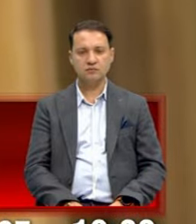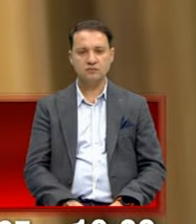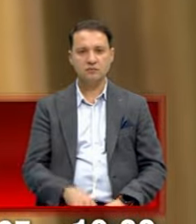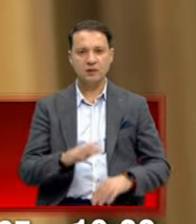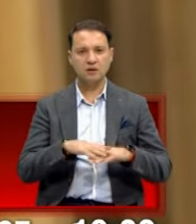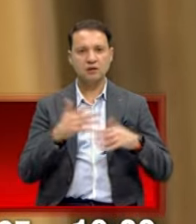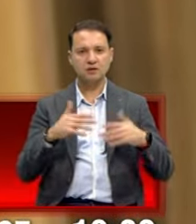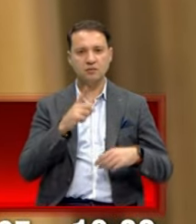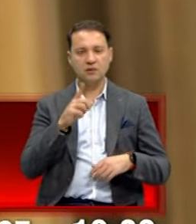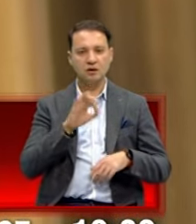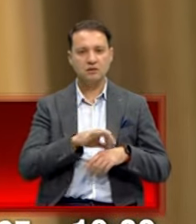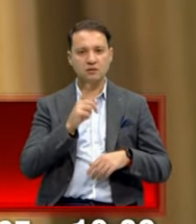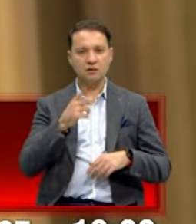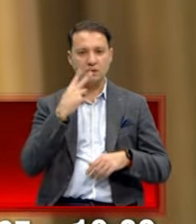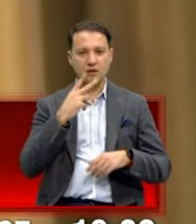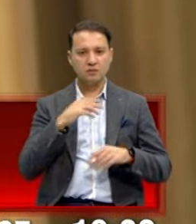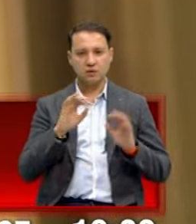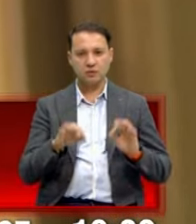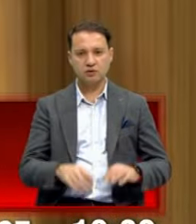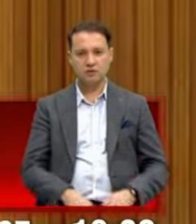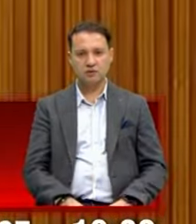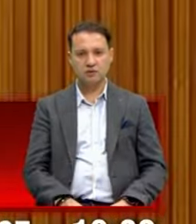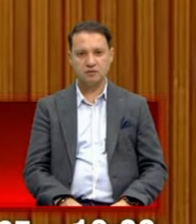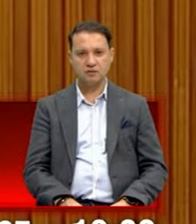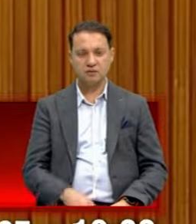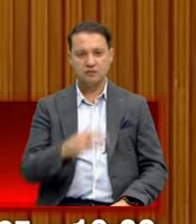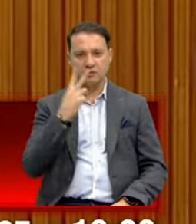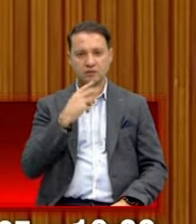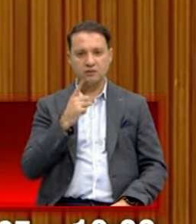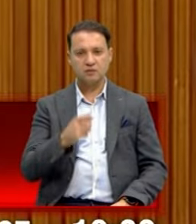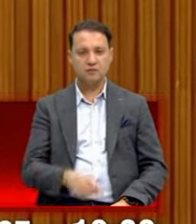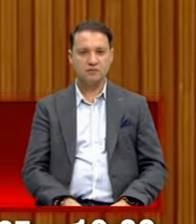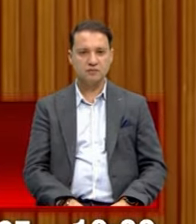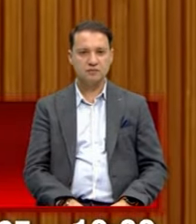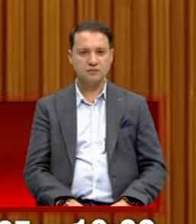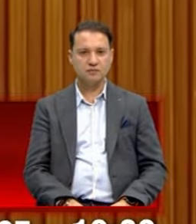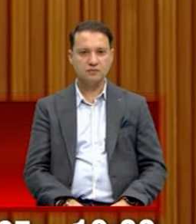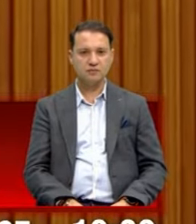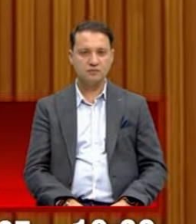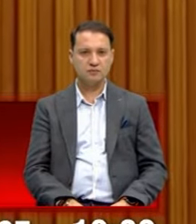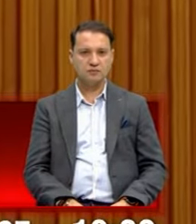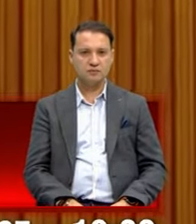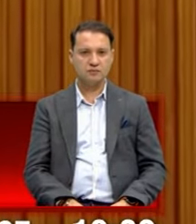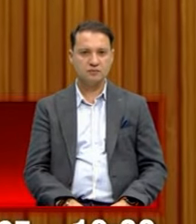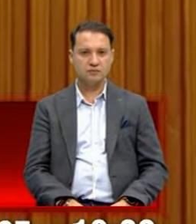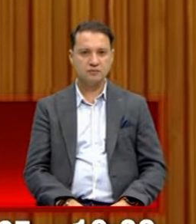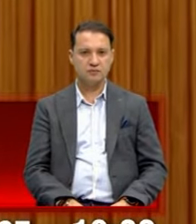Elleri titredi, bir anda hıçkırarak ağlamaya başladı, gözyaşlarına boğuldu.